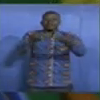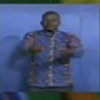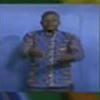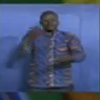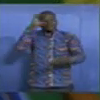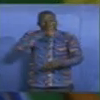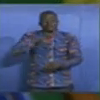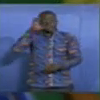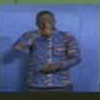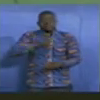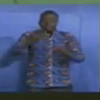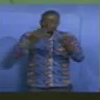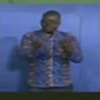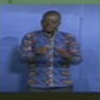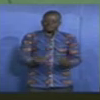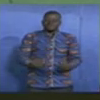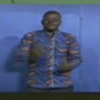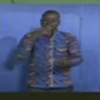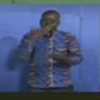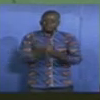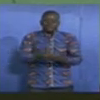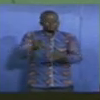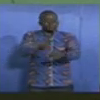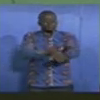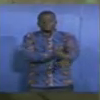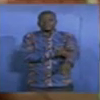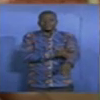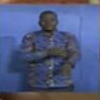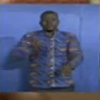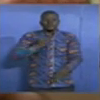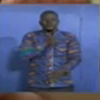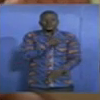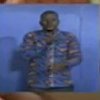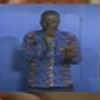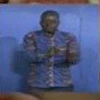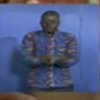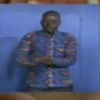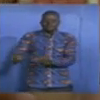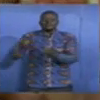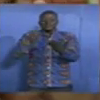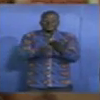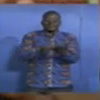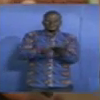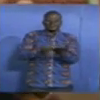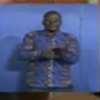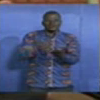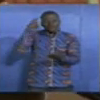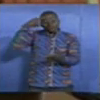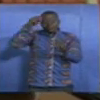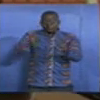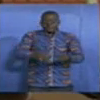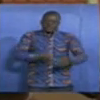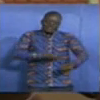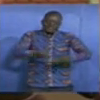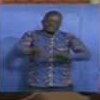d'une solution viable et durable. Nous organisons ce panel de discussion pour qu'on puisse échanger les idées